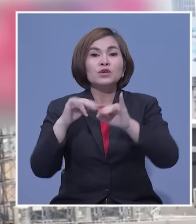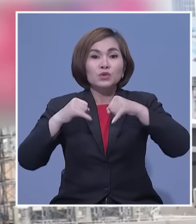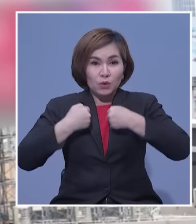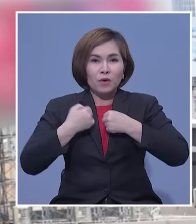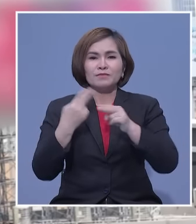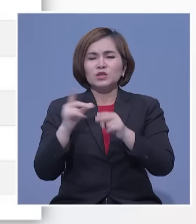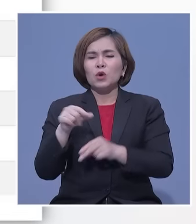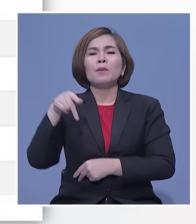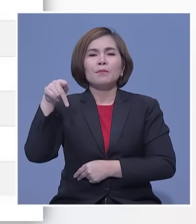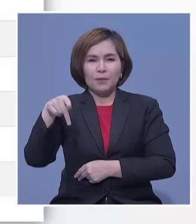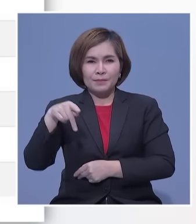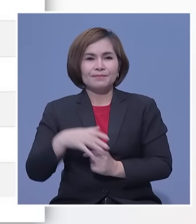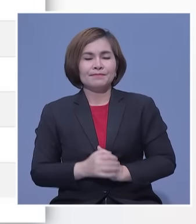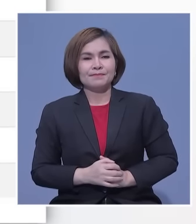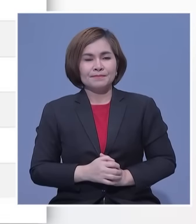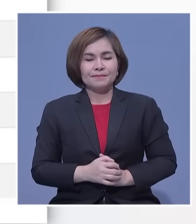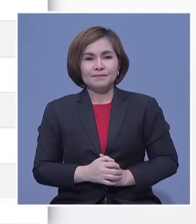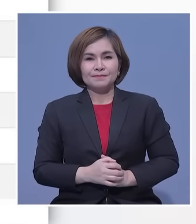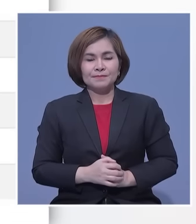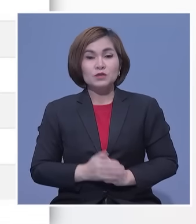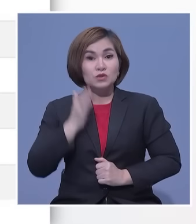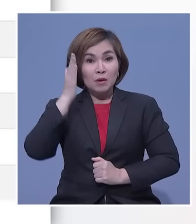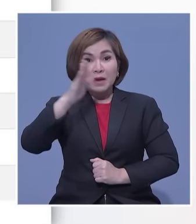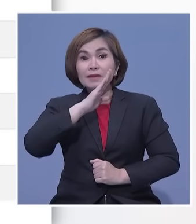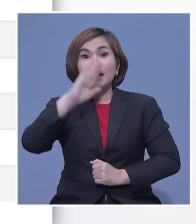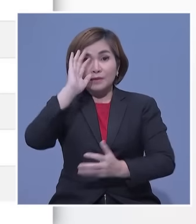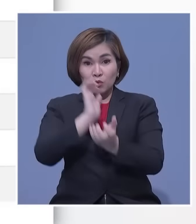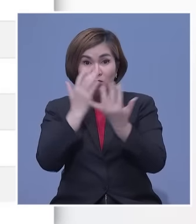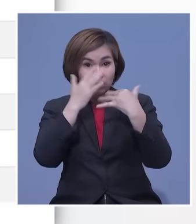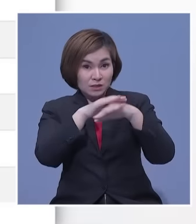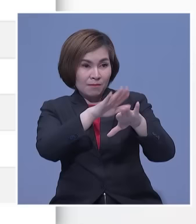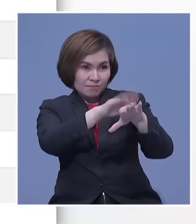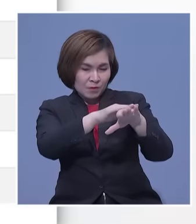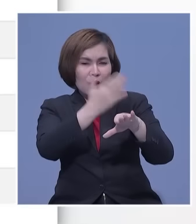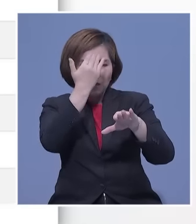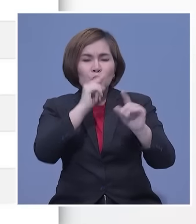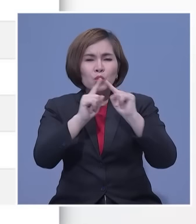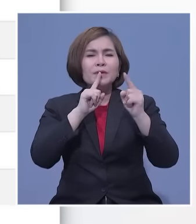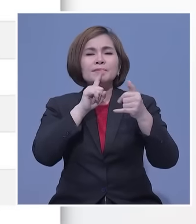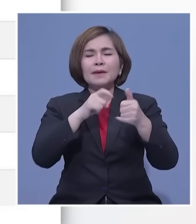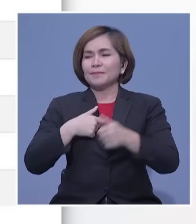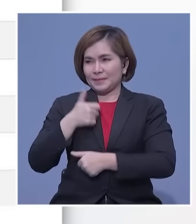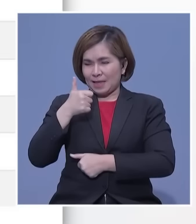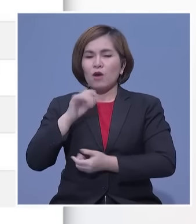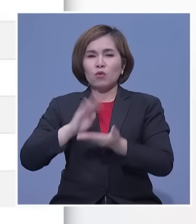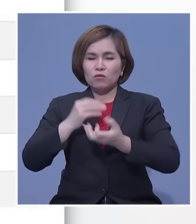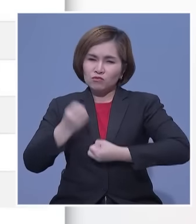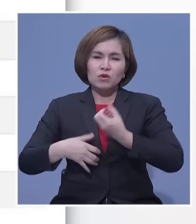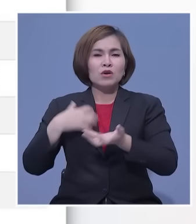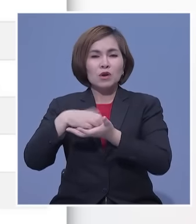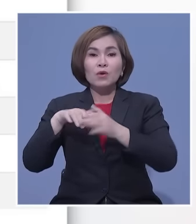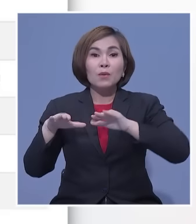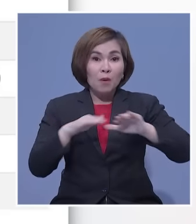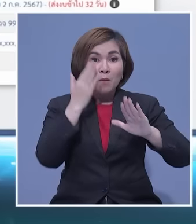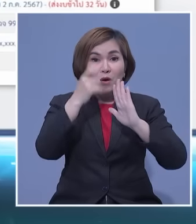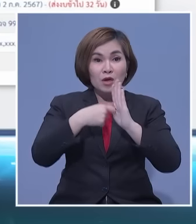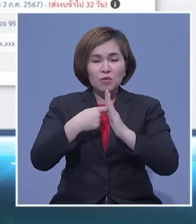พพานถูกมั้ยใช่มั้ยหลังจากนี้หากตำรวจติดต่อมาให้เข้าให้ปากคำนะครับก็พร้อมที่จะให้ข้อมูลเพราะมองว่าตัว